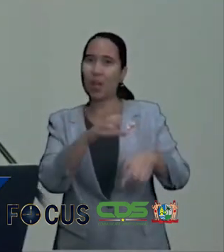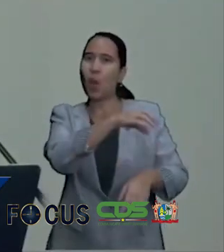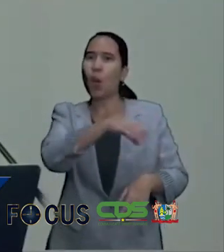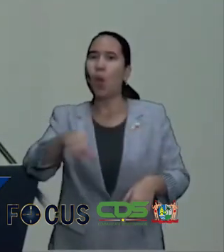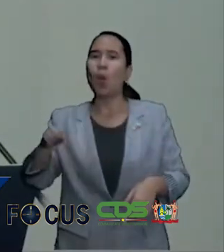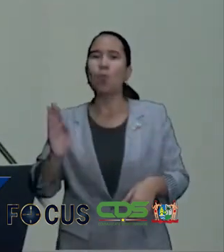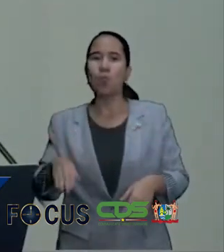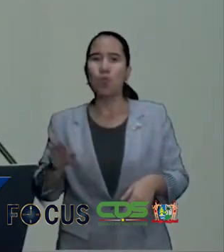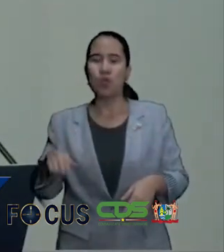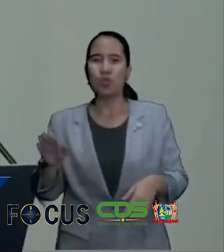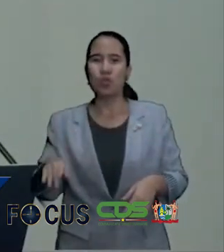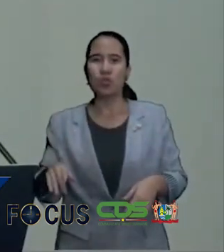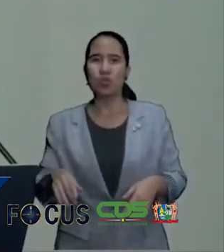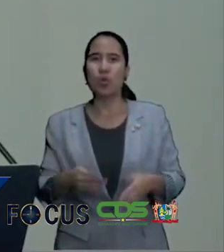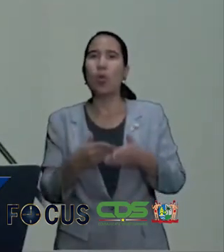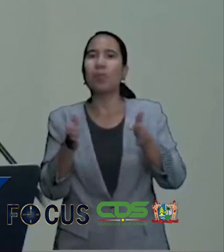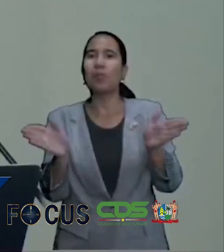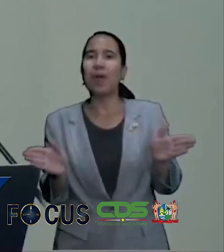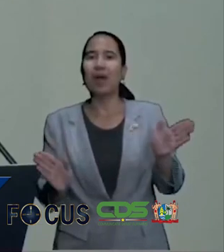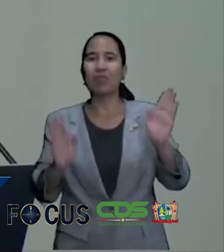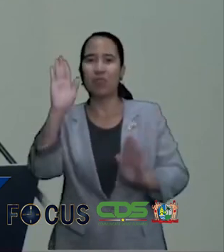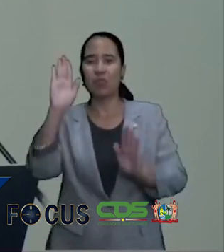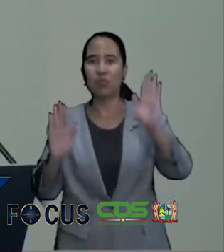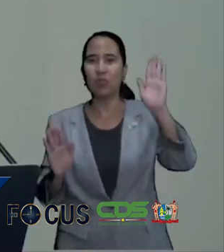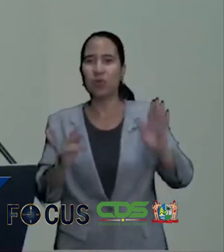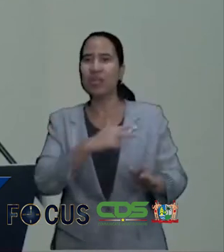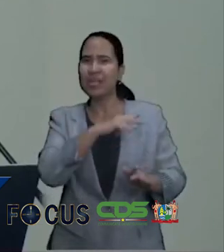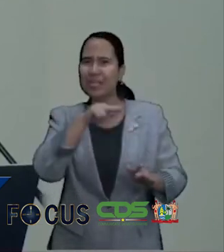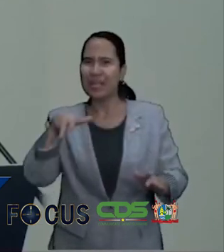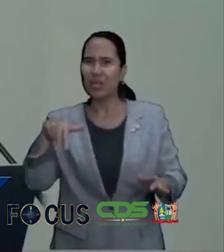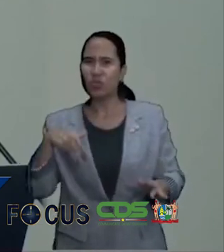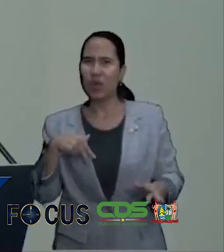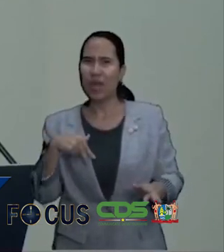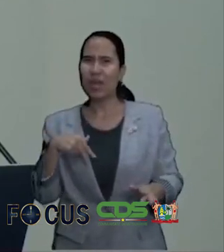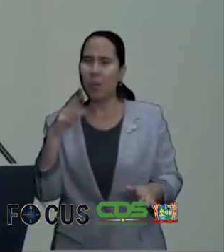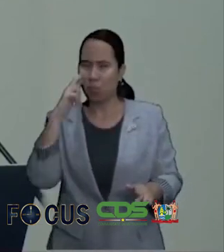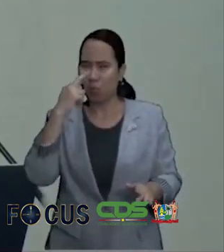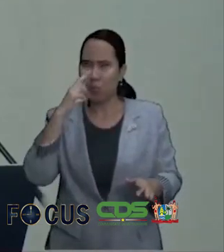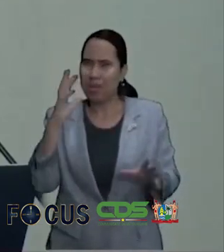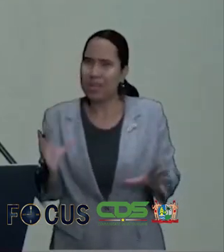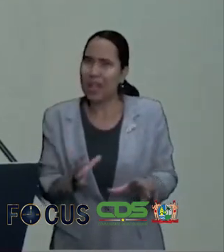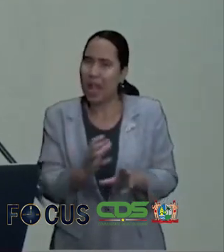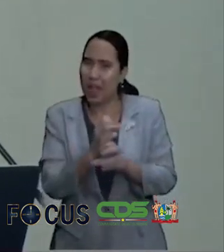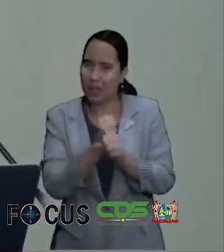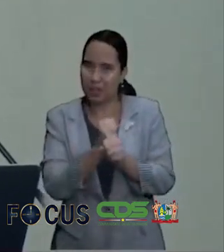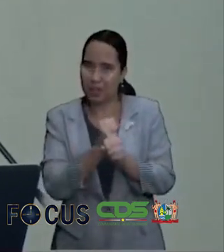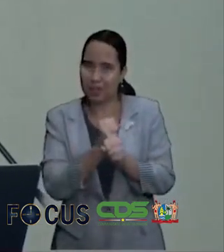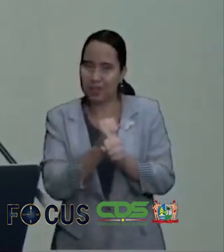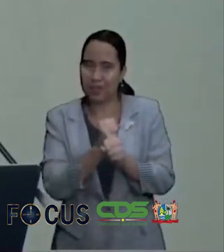met name openbaar vervoer, dat wij dat gedeelte opvangen middels dus nog